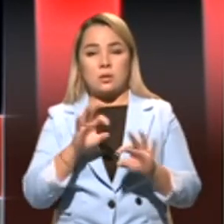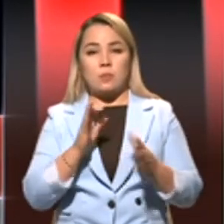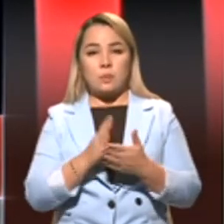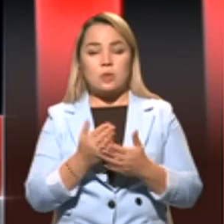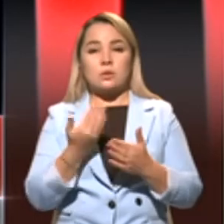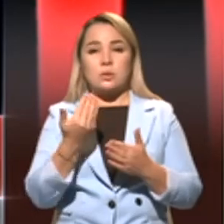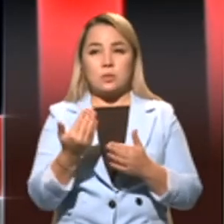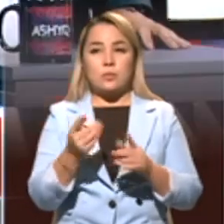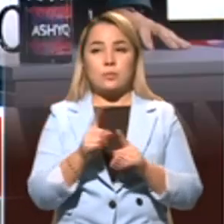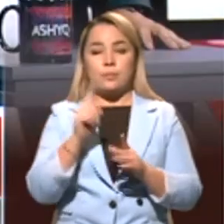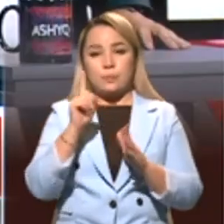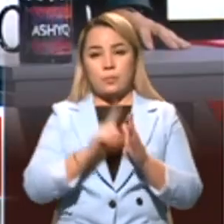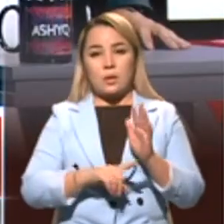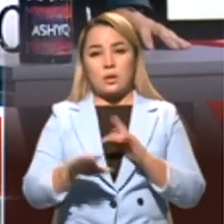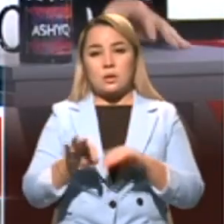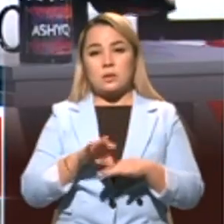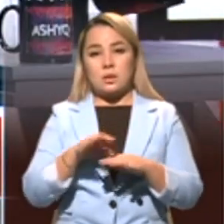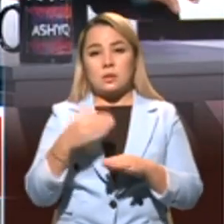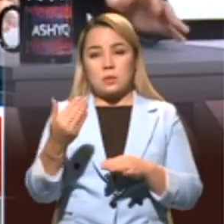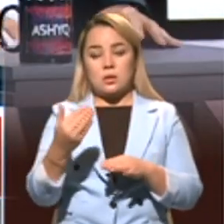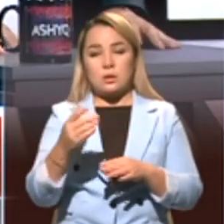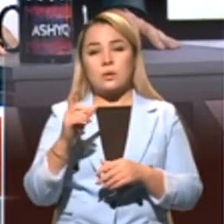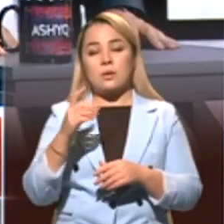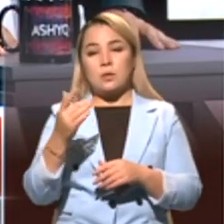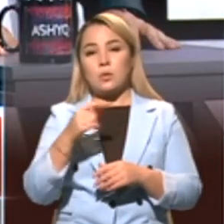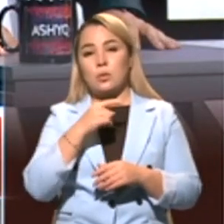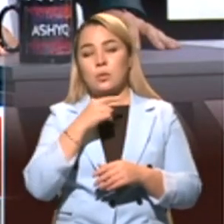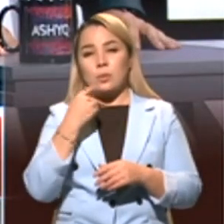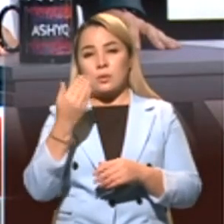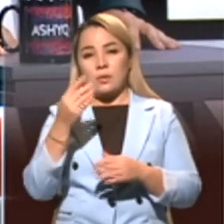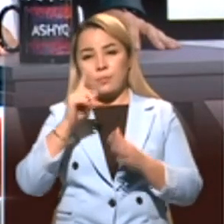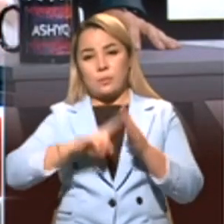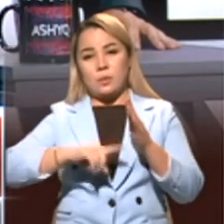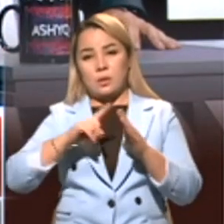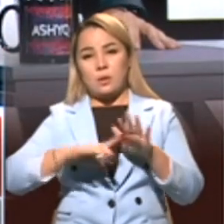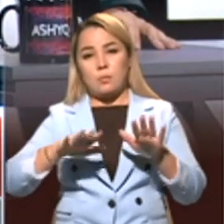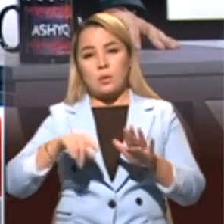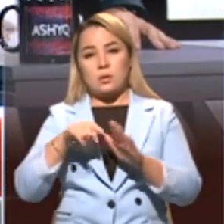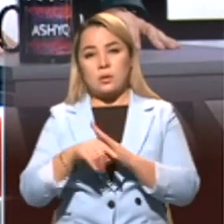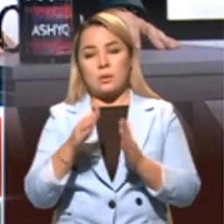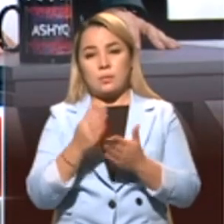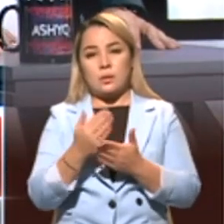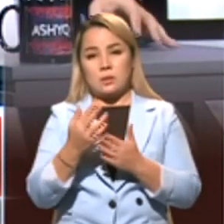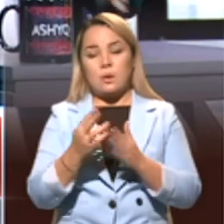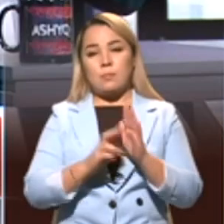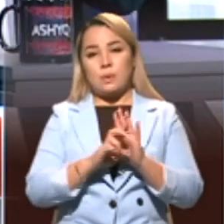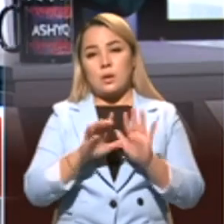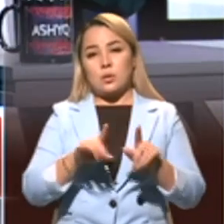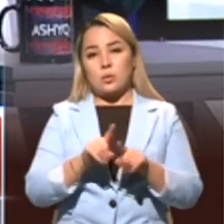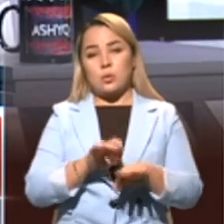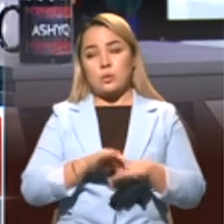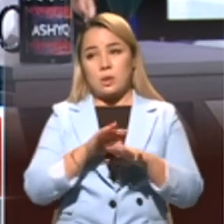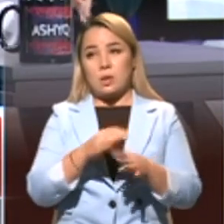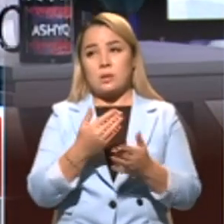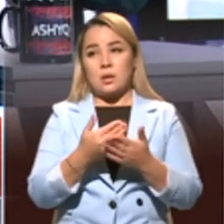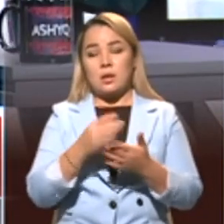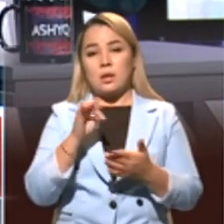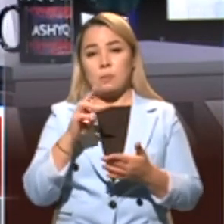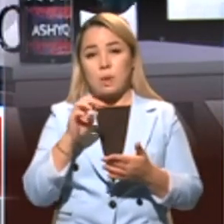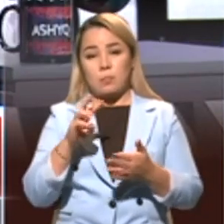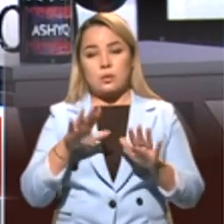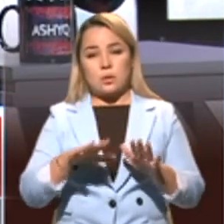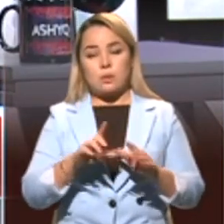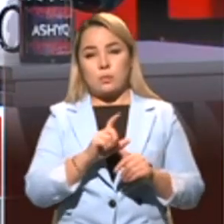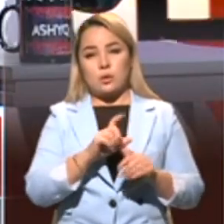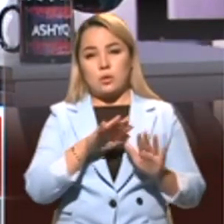Негізі діни іс-шаралар шіркеудің ішінде өту керек. Мысалы, Али Асқардан келген нәрсе, келген имамымыз бізде